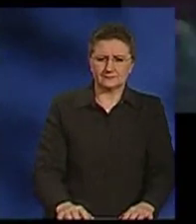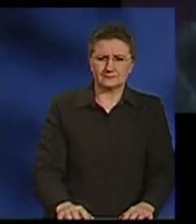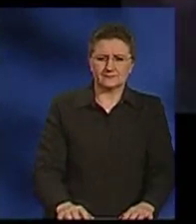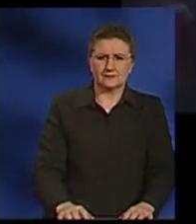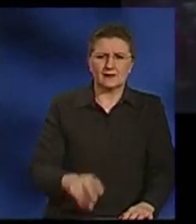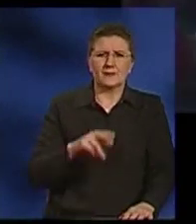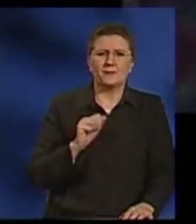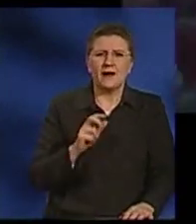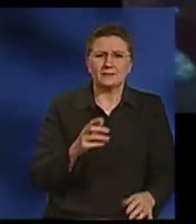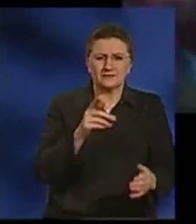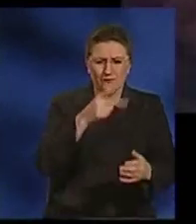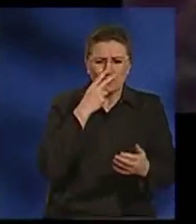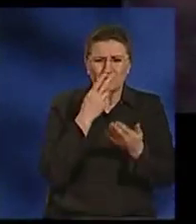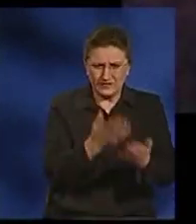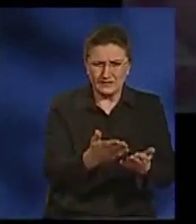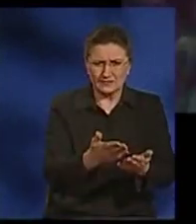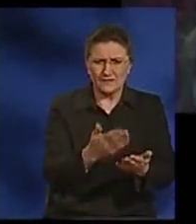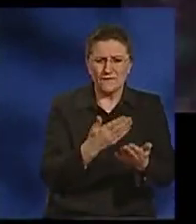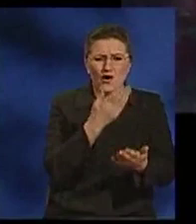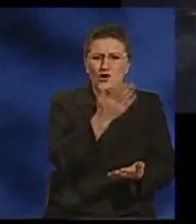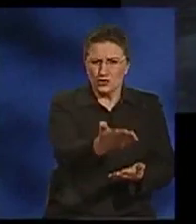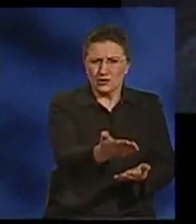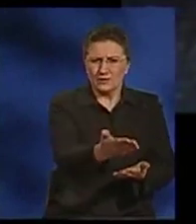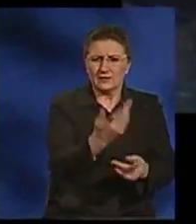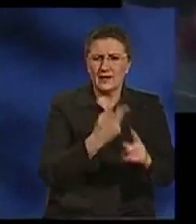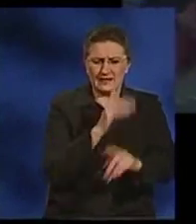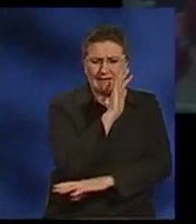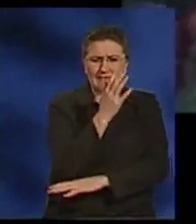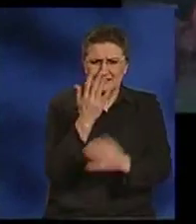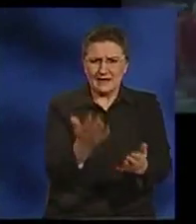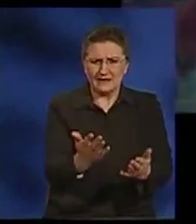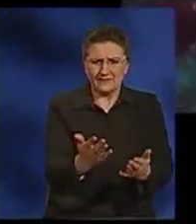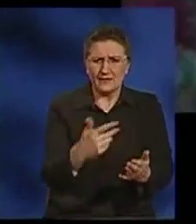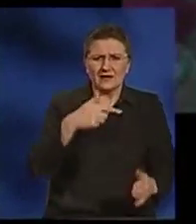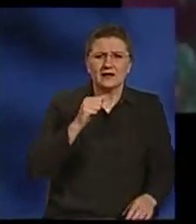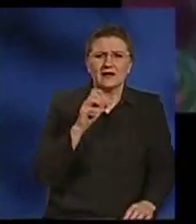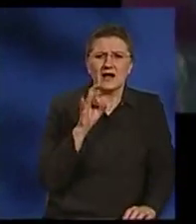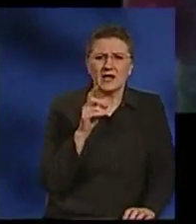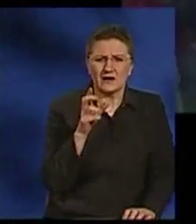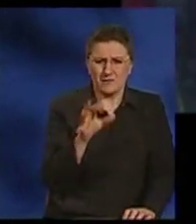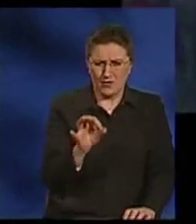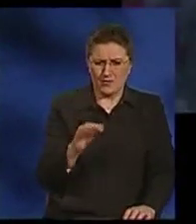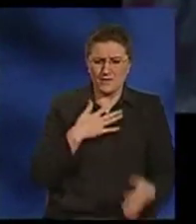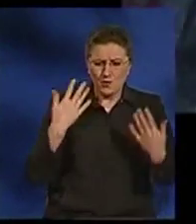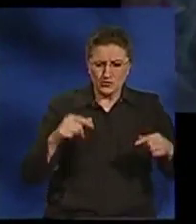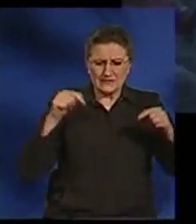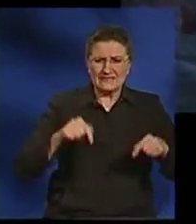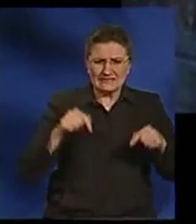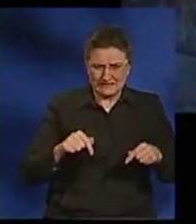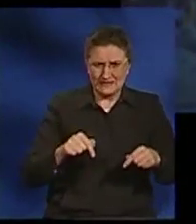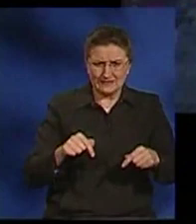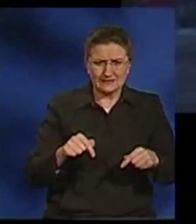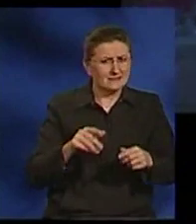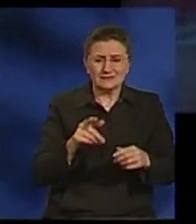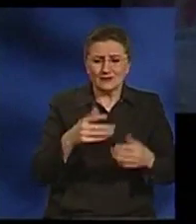Папс Сей сюда Вон он Вот у этого дерева Гарбо Мы уже здесь Ты в